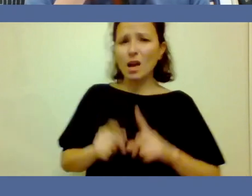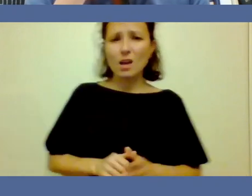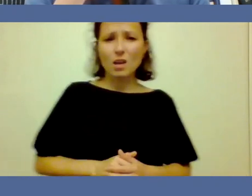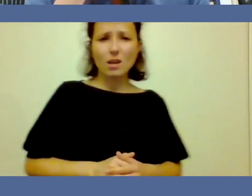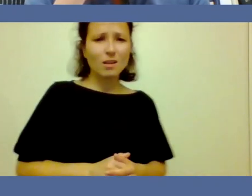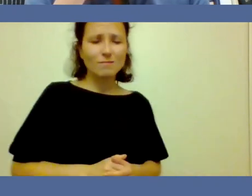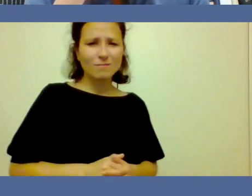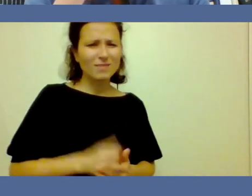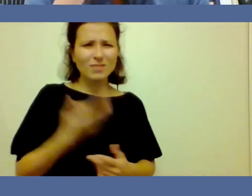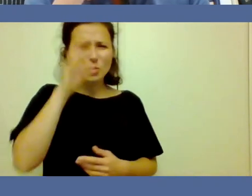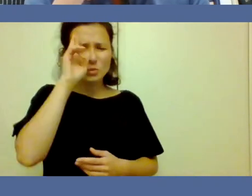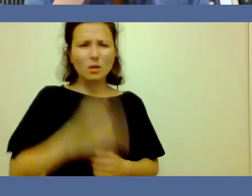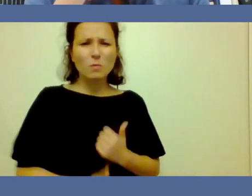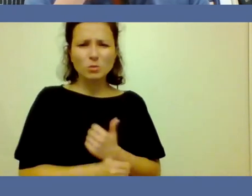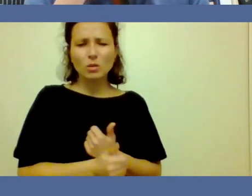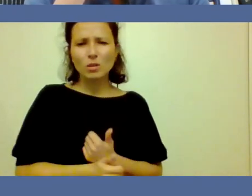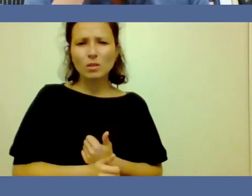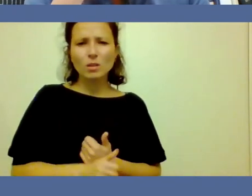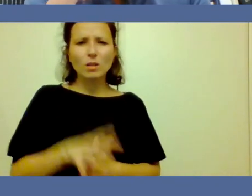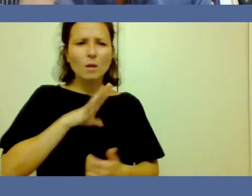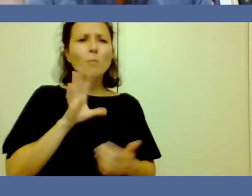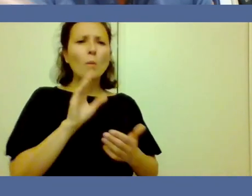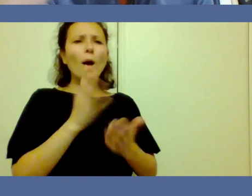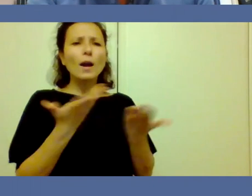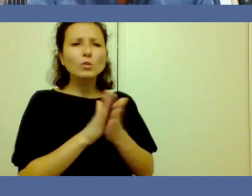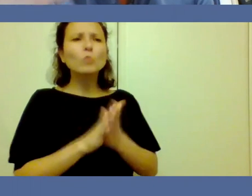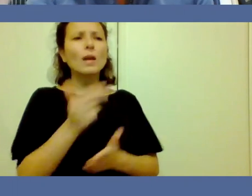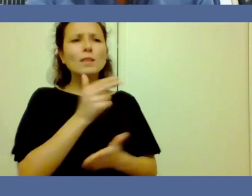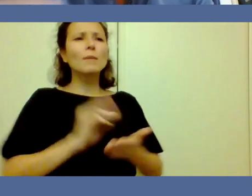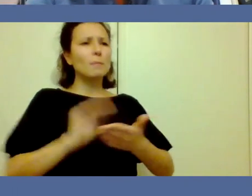Nie do końca rozumiem. Napisałam książkę o pisaniu, o tym, jakie mam credo.